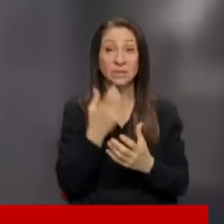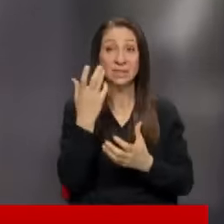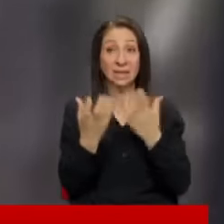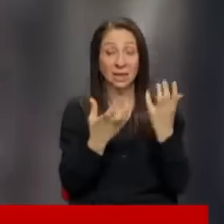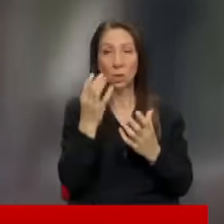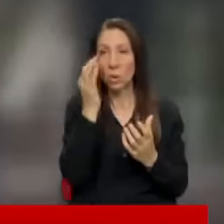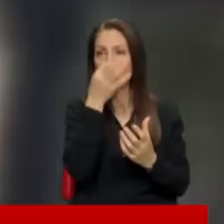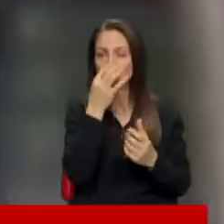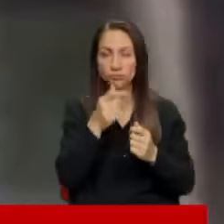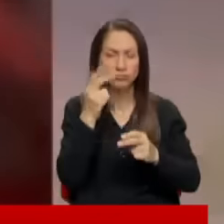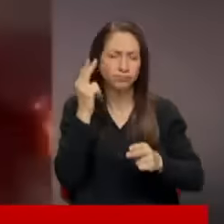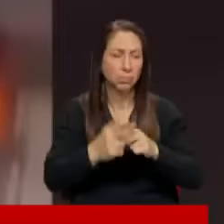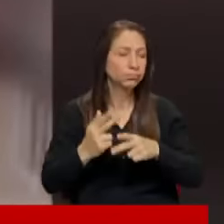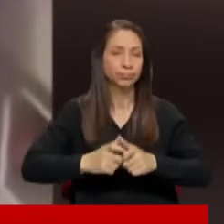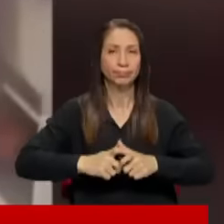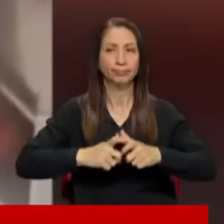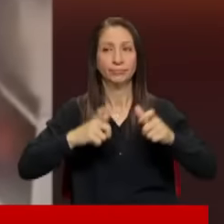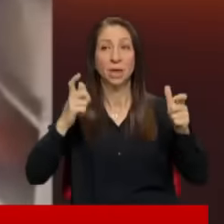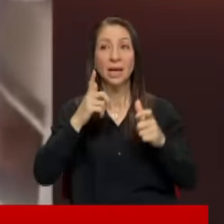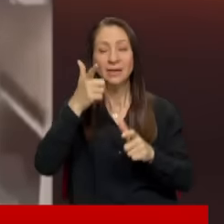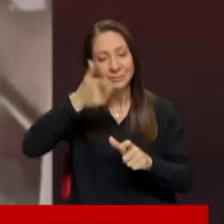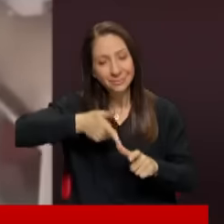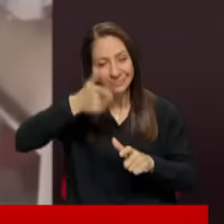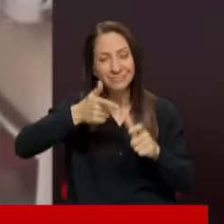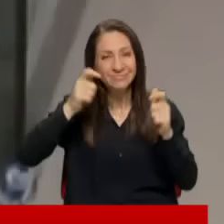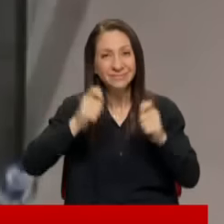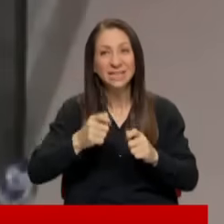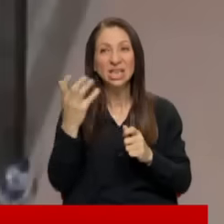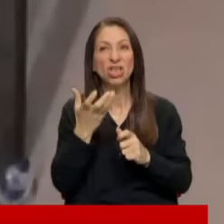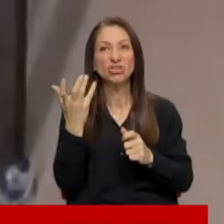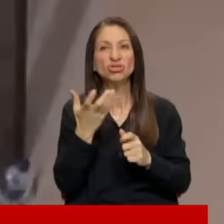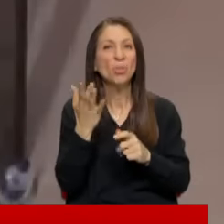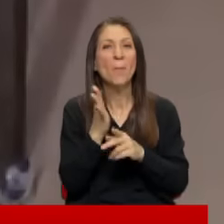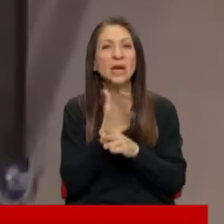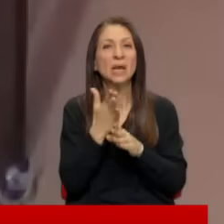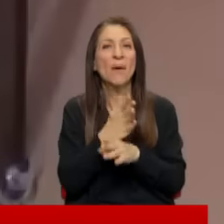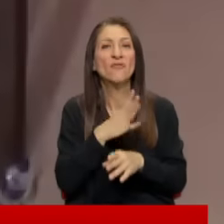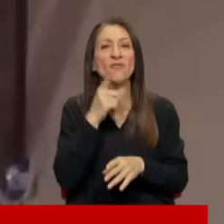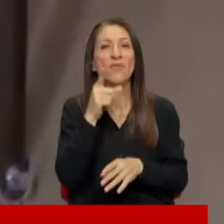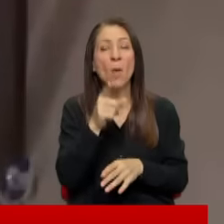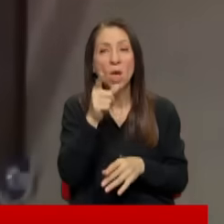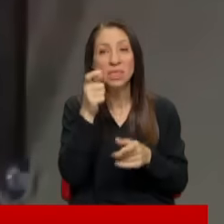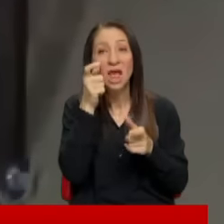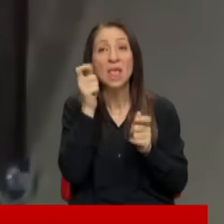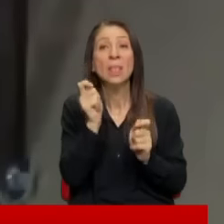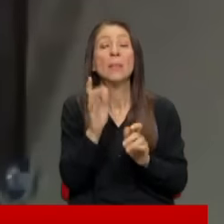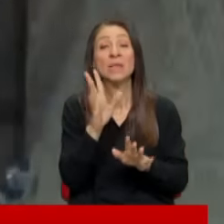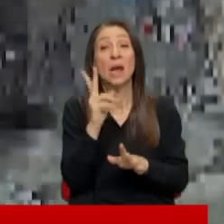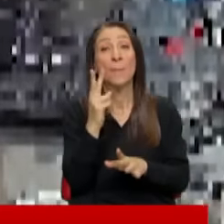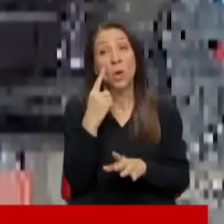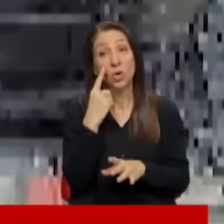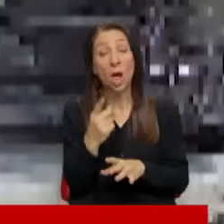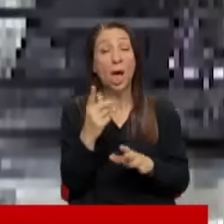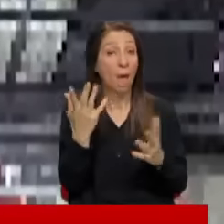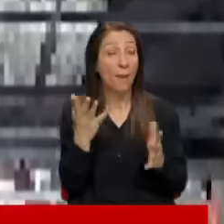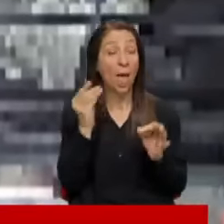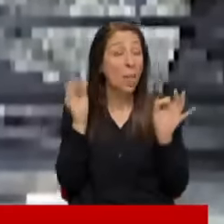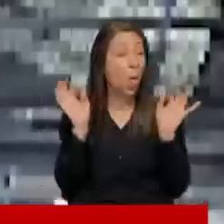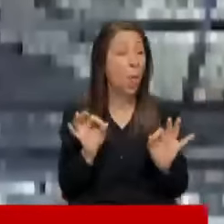Yangın kolayca büyüdü. Çünkü kaynak yapılan alanda yanıcı maddeler vardı. Buna da dikkat edilmedi rapora göre. Ama